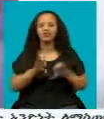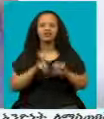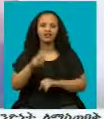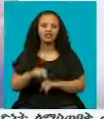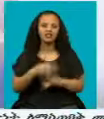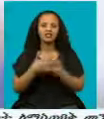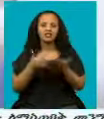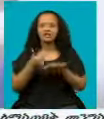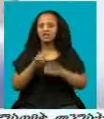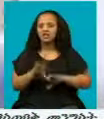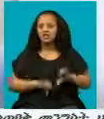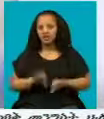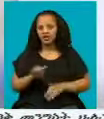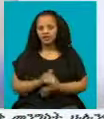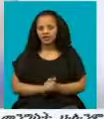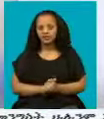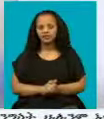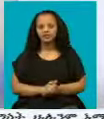ደም ልገሳ በማድረግ